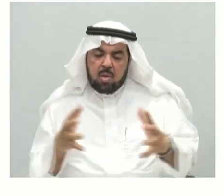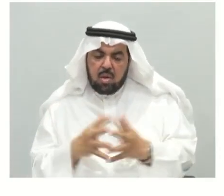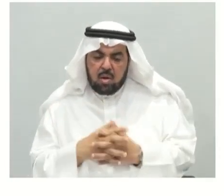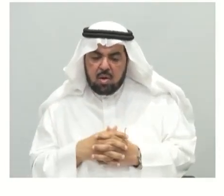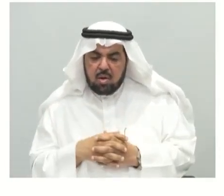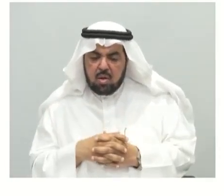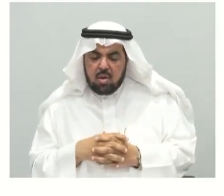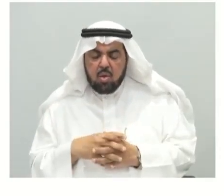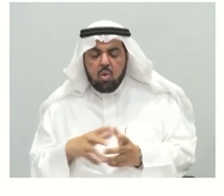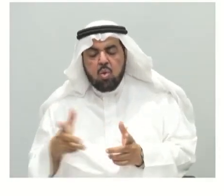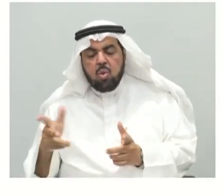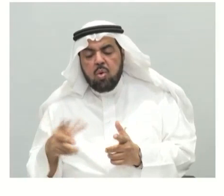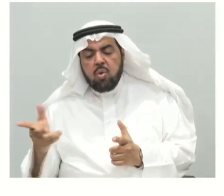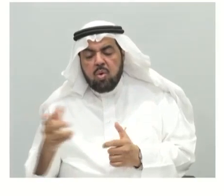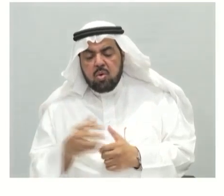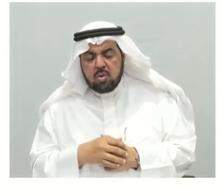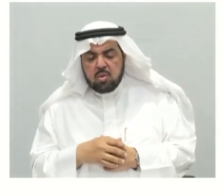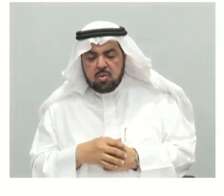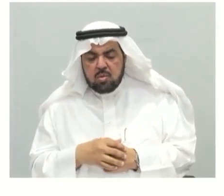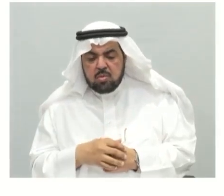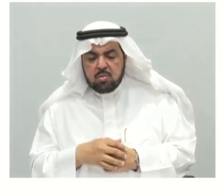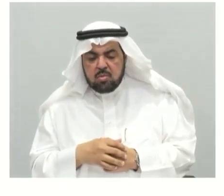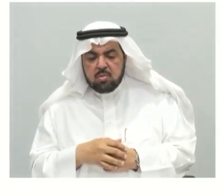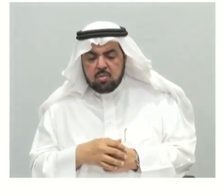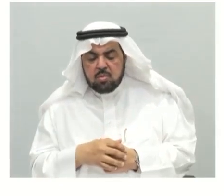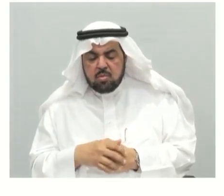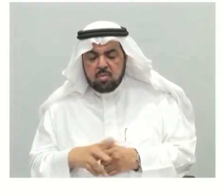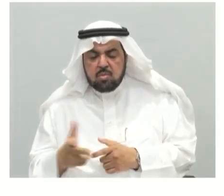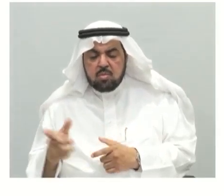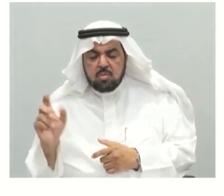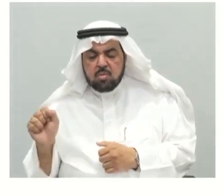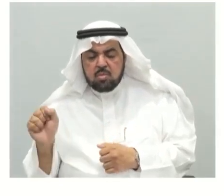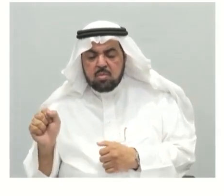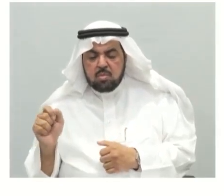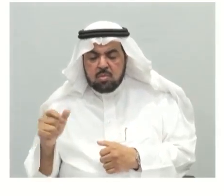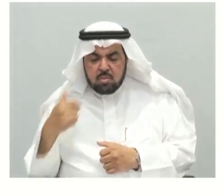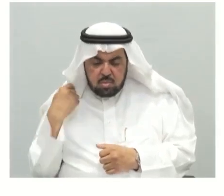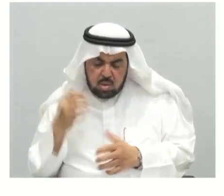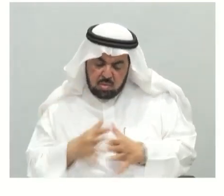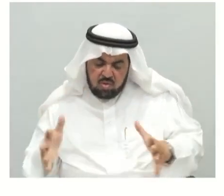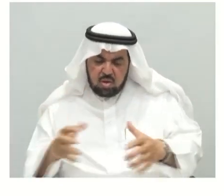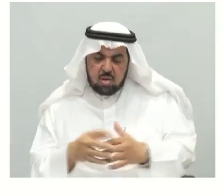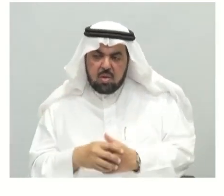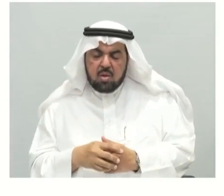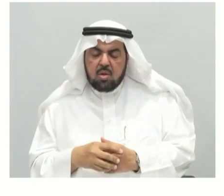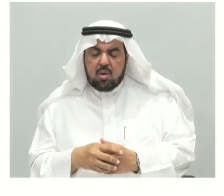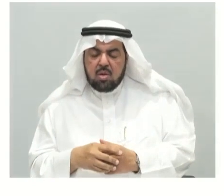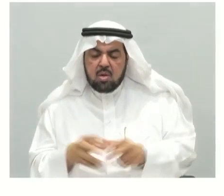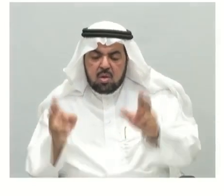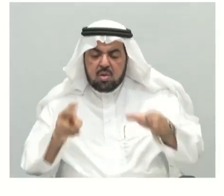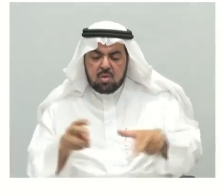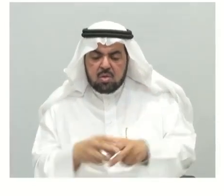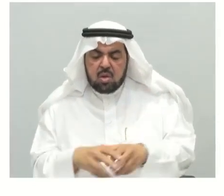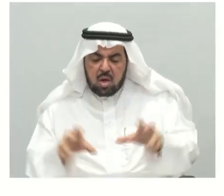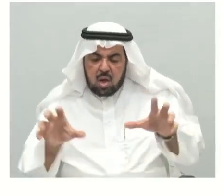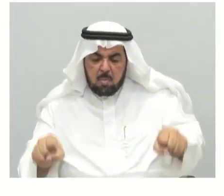ف من العنكبيات الذي يتميز بالزوج الثاني كان اكبر في الحجم وكان على على شكل